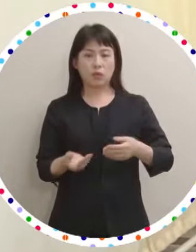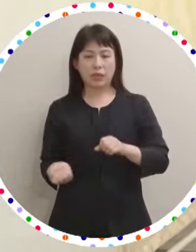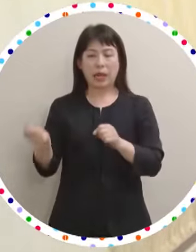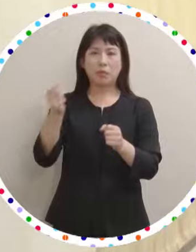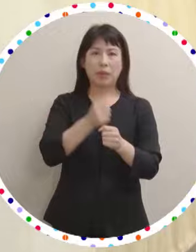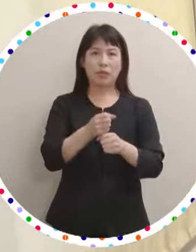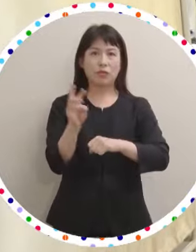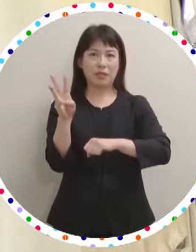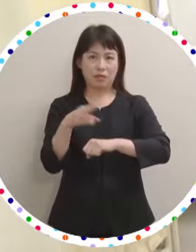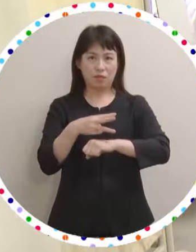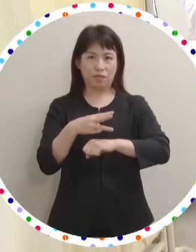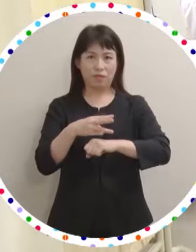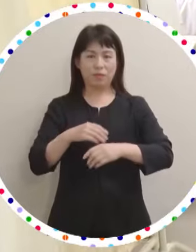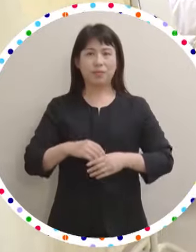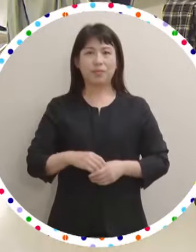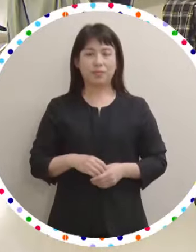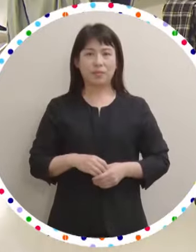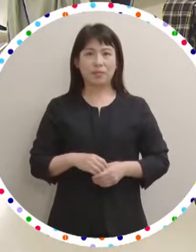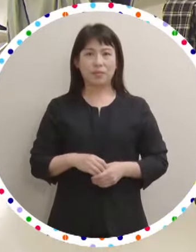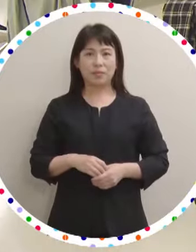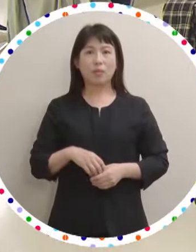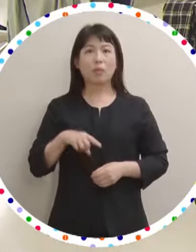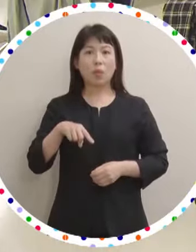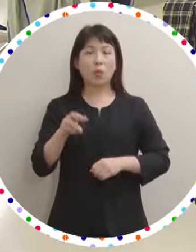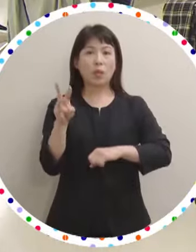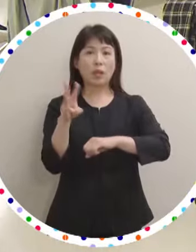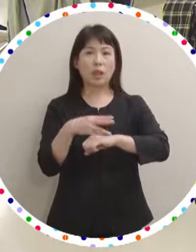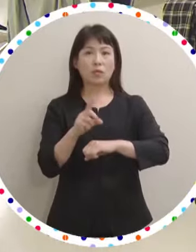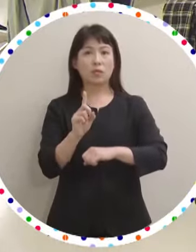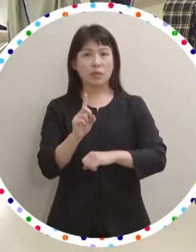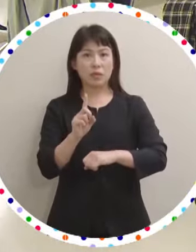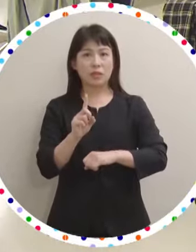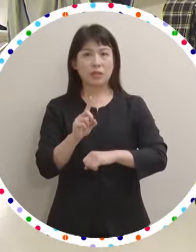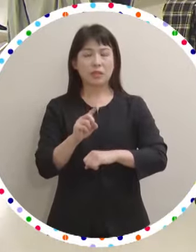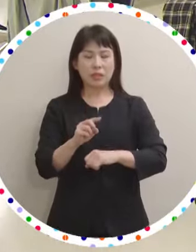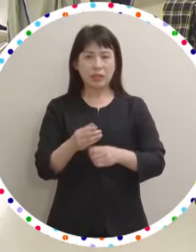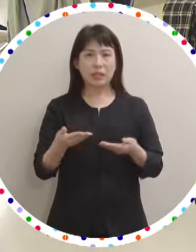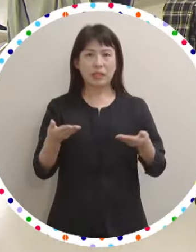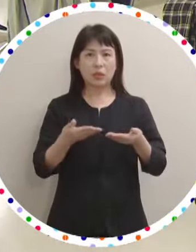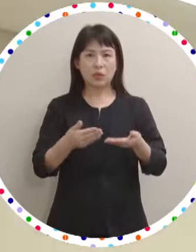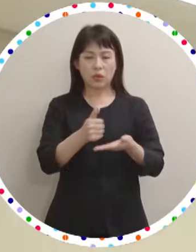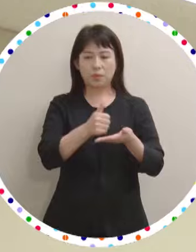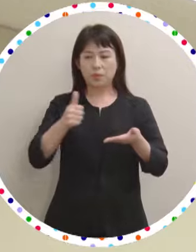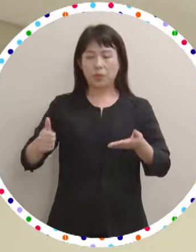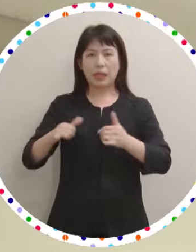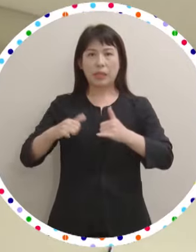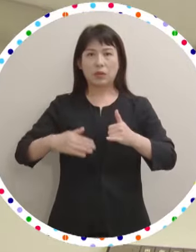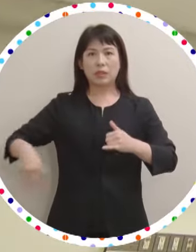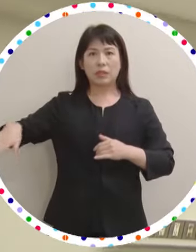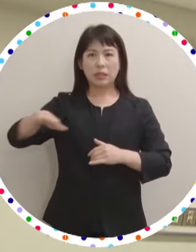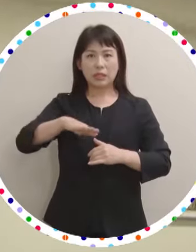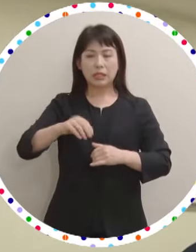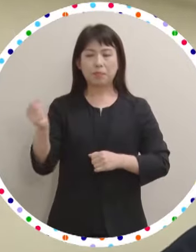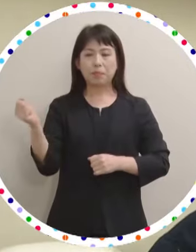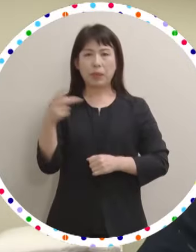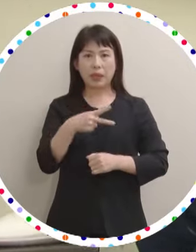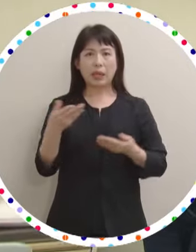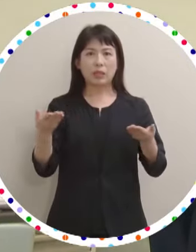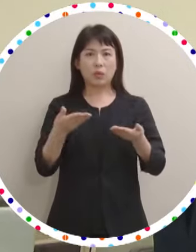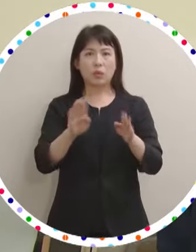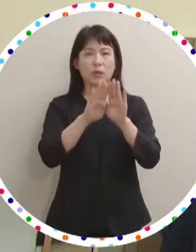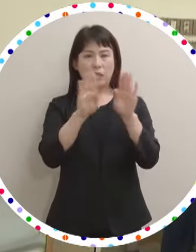ック研修にお邪魔します。看護職カムバック研修は、現場から離れている人の再就職